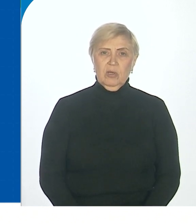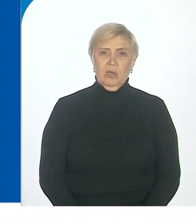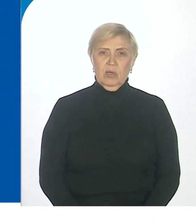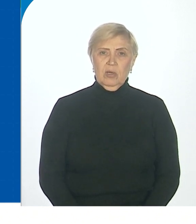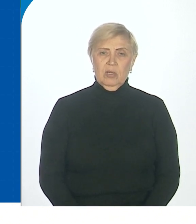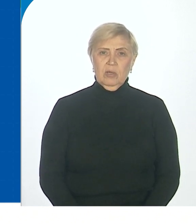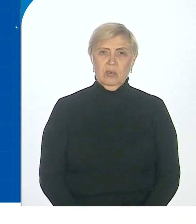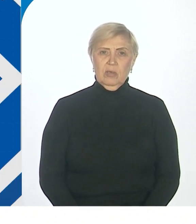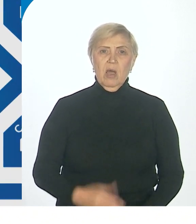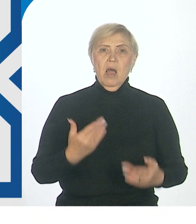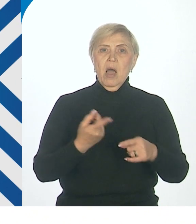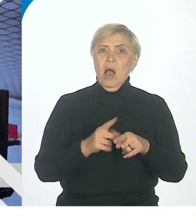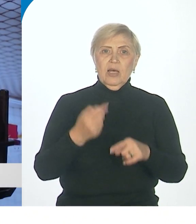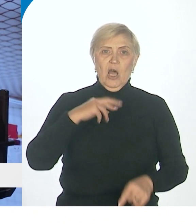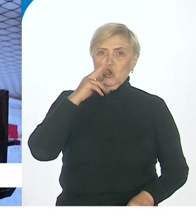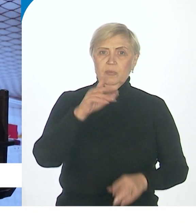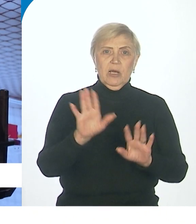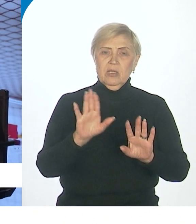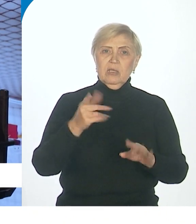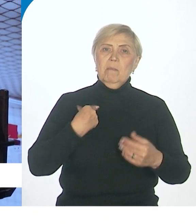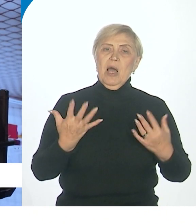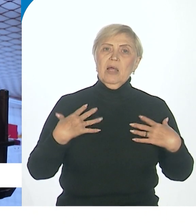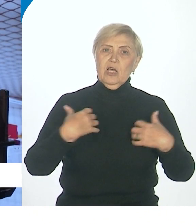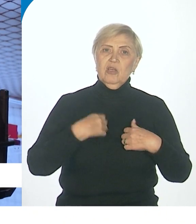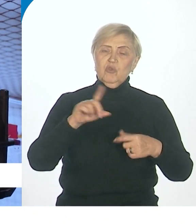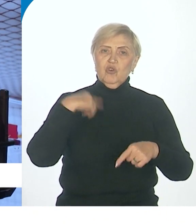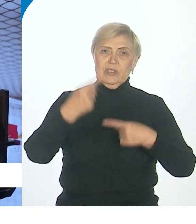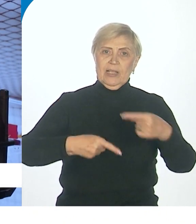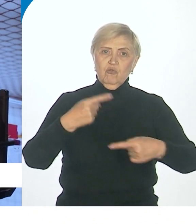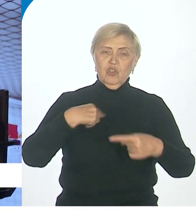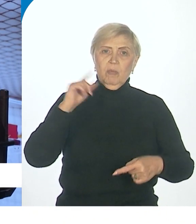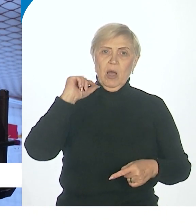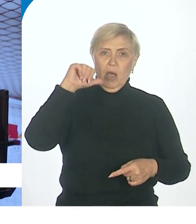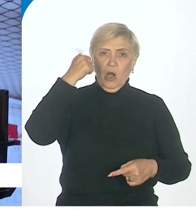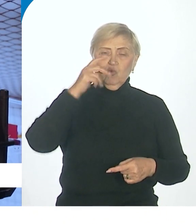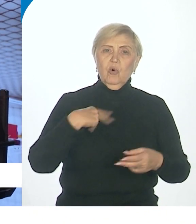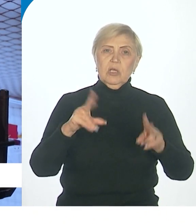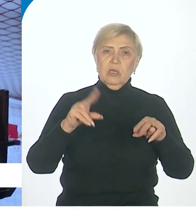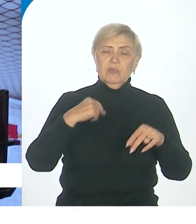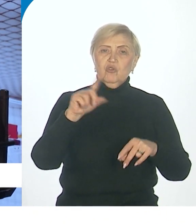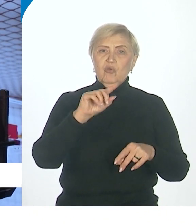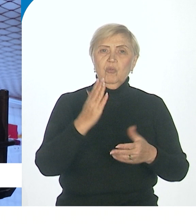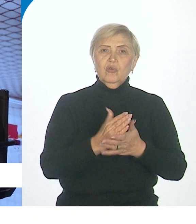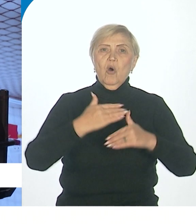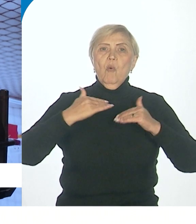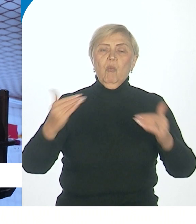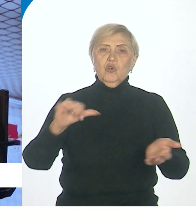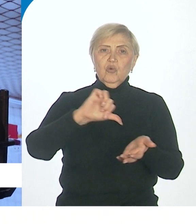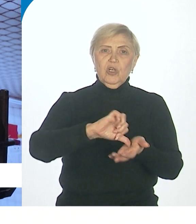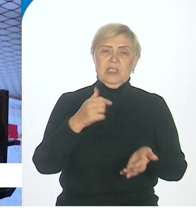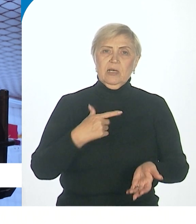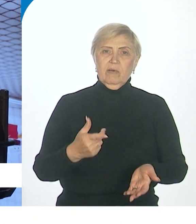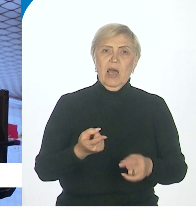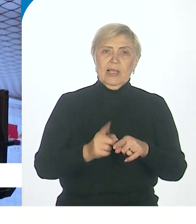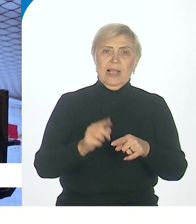на сайте? Это реально не ошибка. У нас... Мы надеемся, что в следующем году будет еще больше участников. Мы